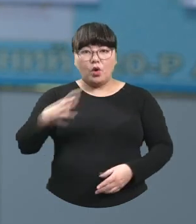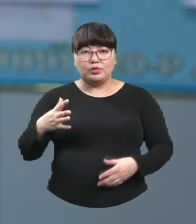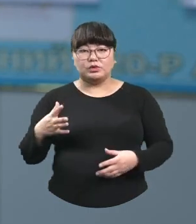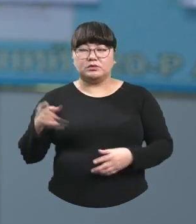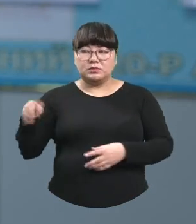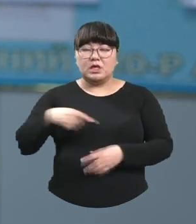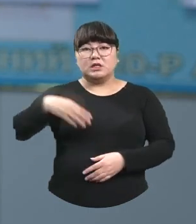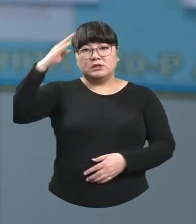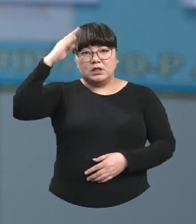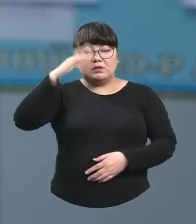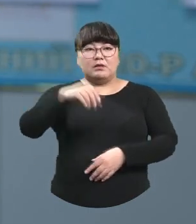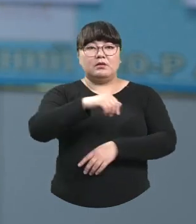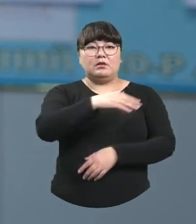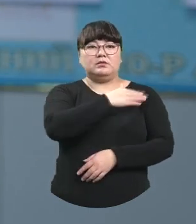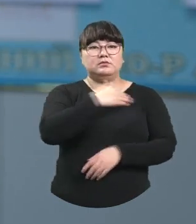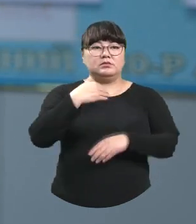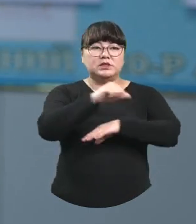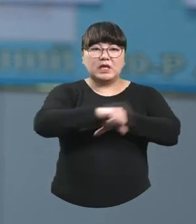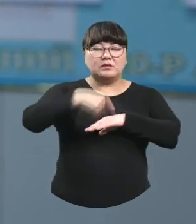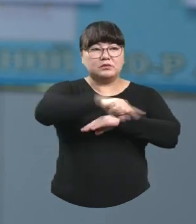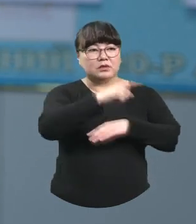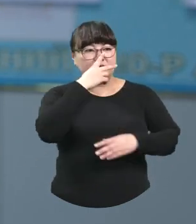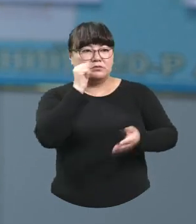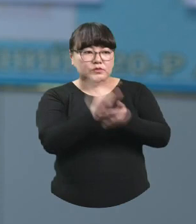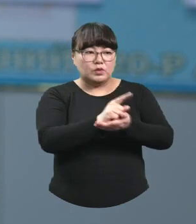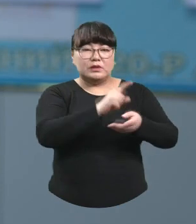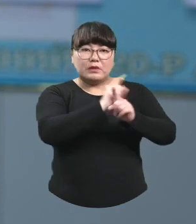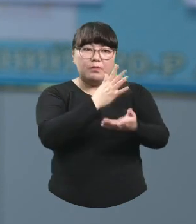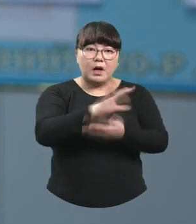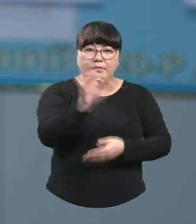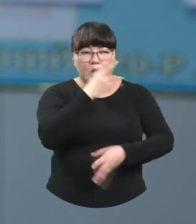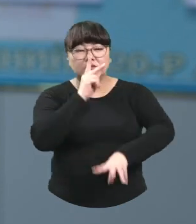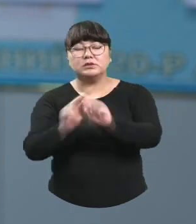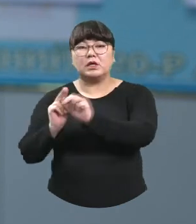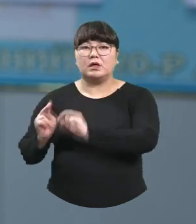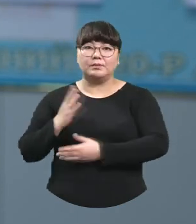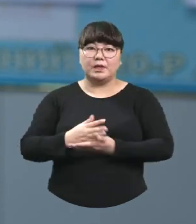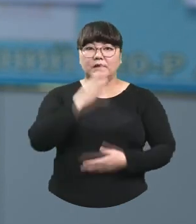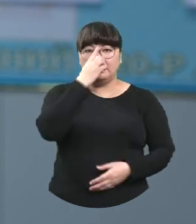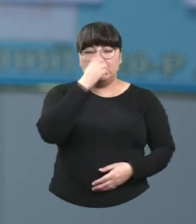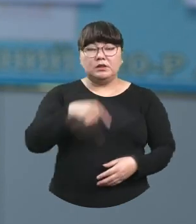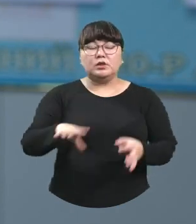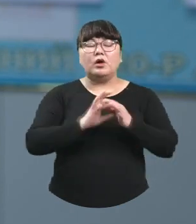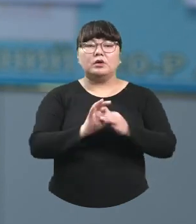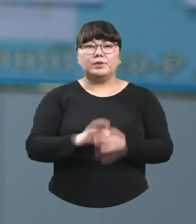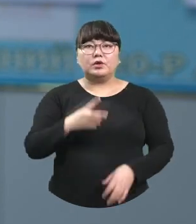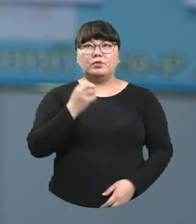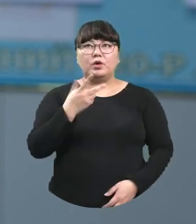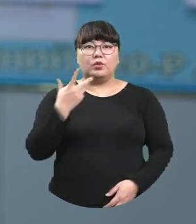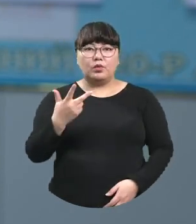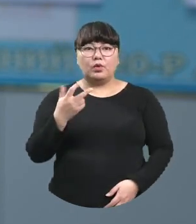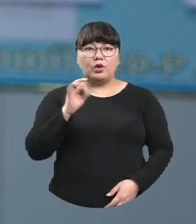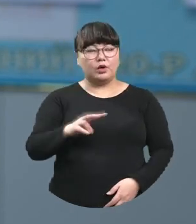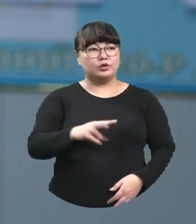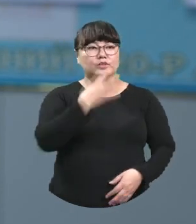зөвлөгчний болон хэлийн зэргийн анги байгууллагуудад тогтоолын хэрэгжилтийг шалгах энэ шалгалтуудыг бол үе шаттай зохион байгуулж байгаа. За энэ хүрээндээ бас энэ онд нэр